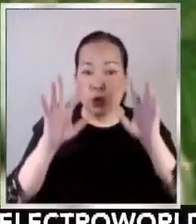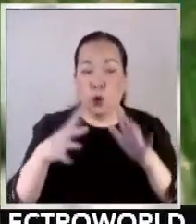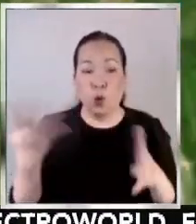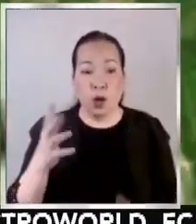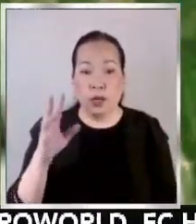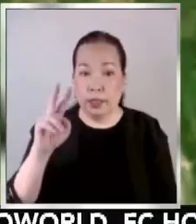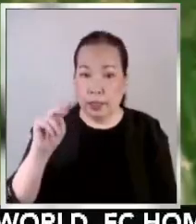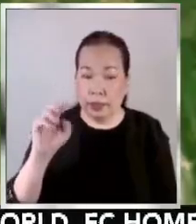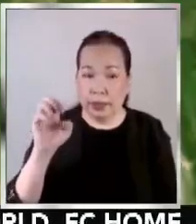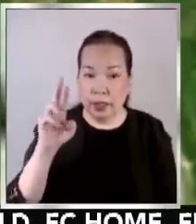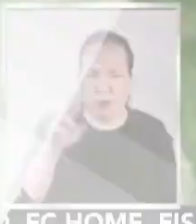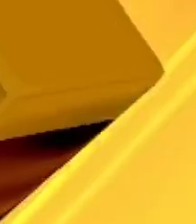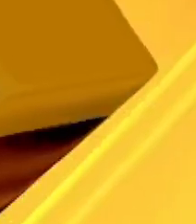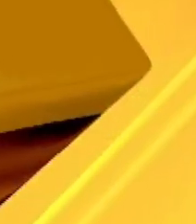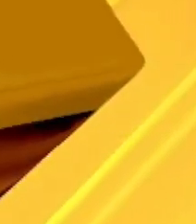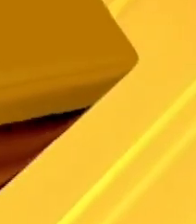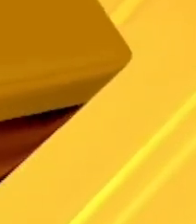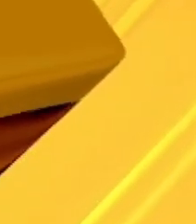hapon.